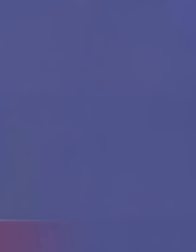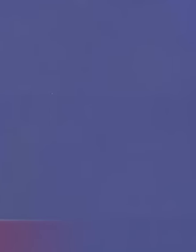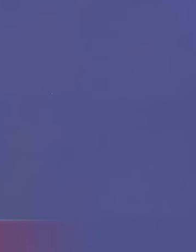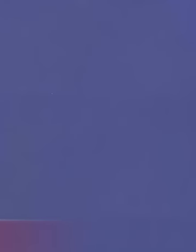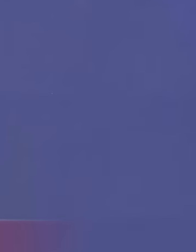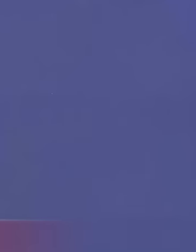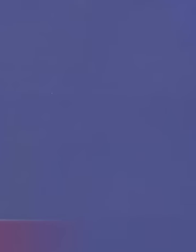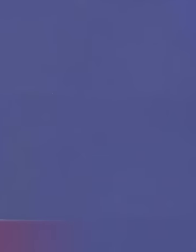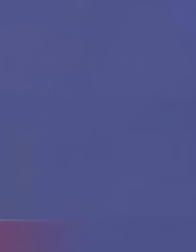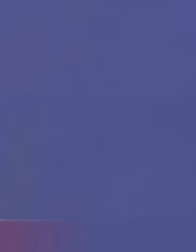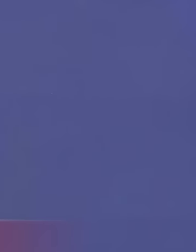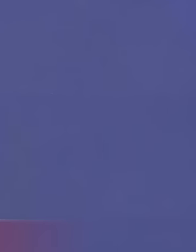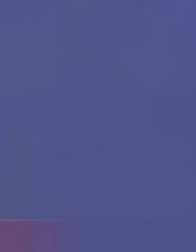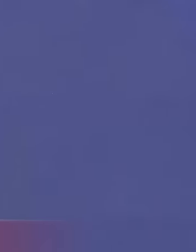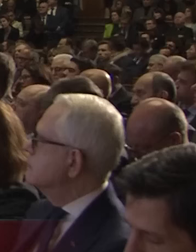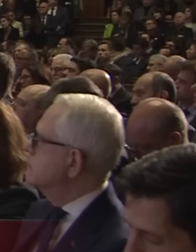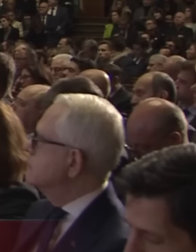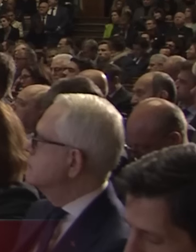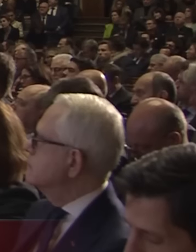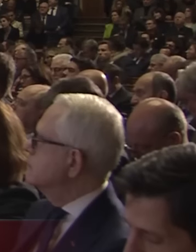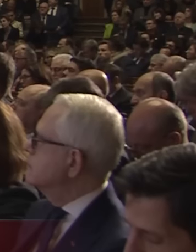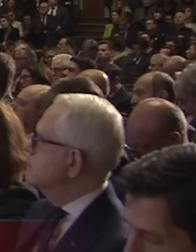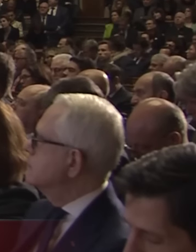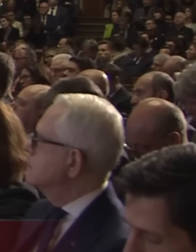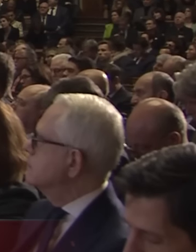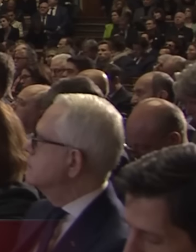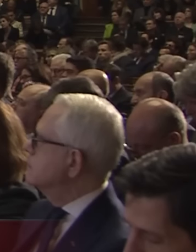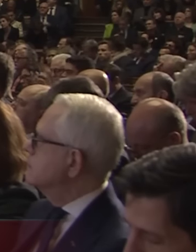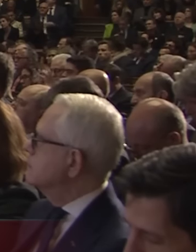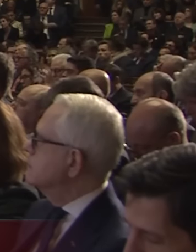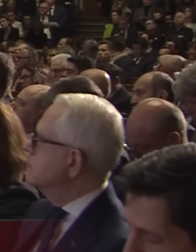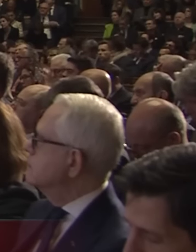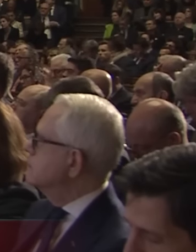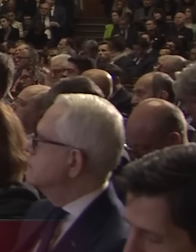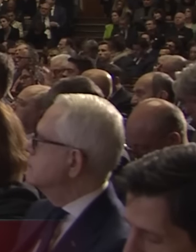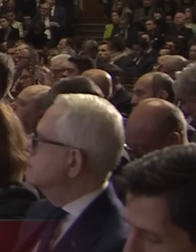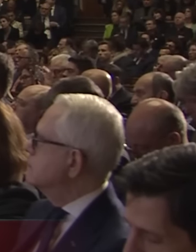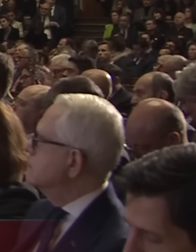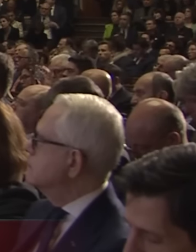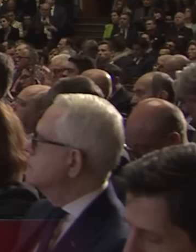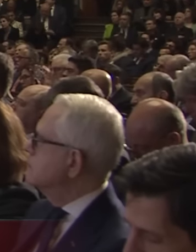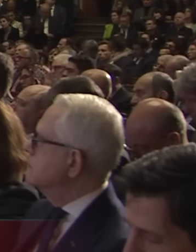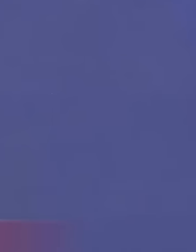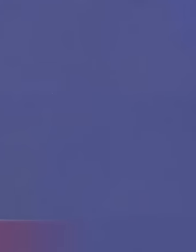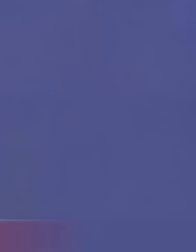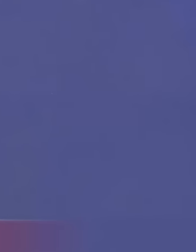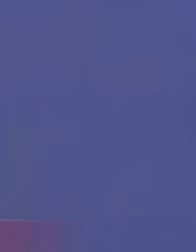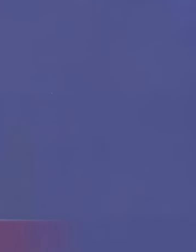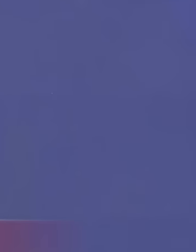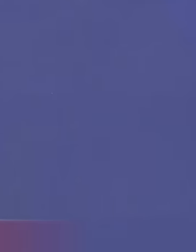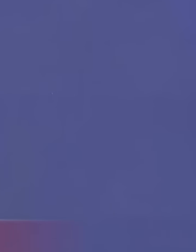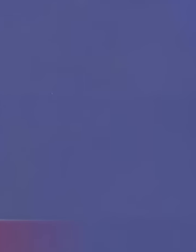L'Europe a traversé des crises, elles aussi inédites dans cette période. Le Brexit, bien sûr, une